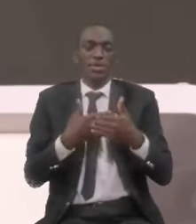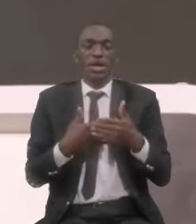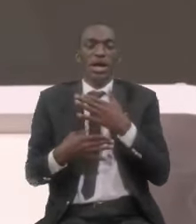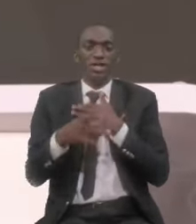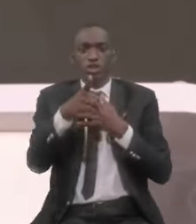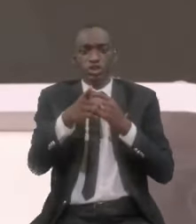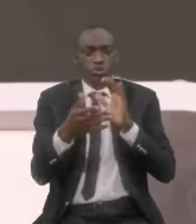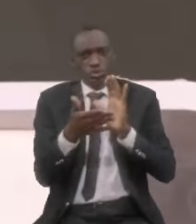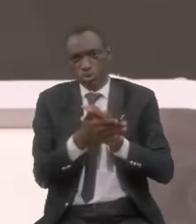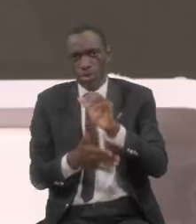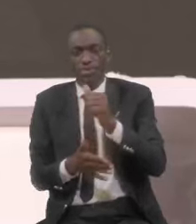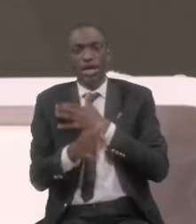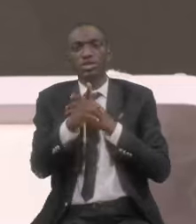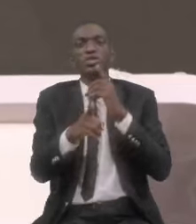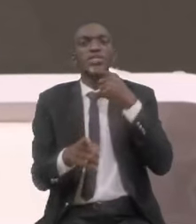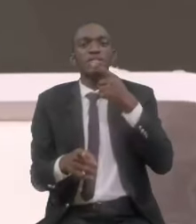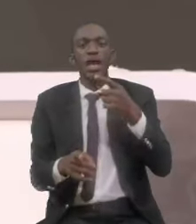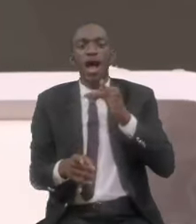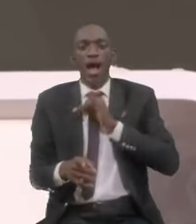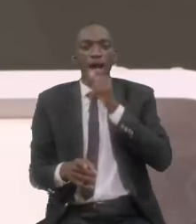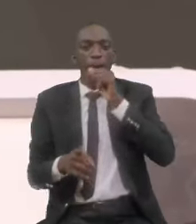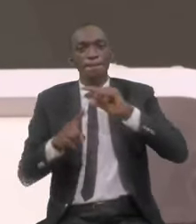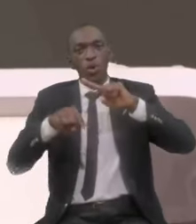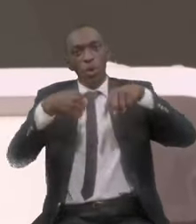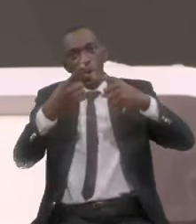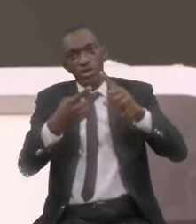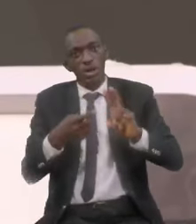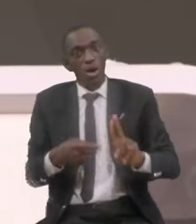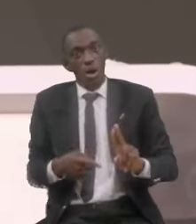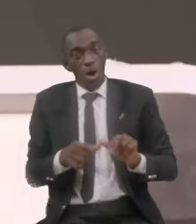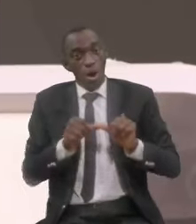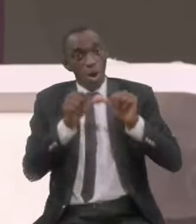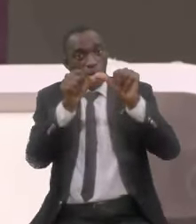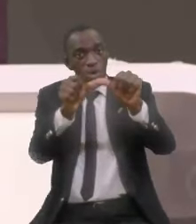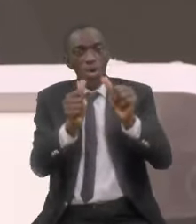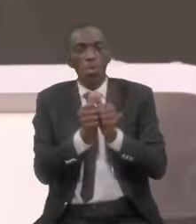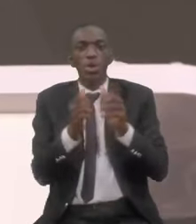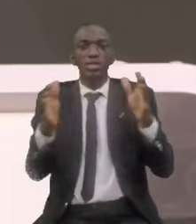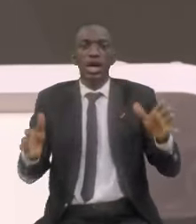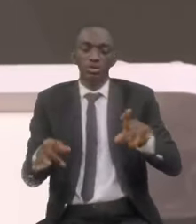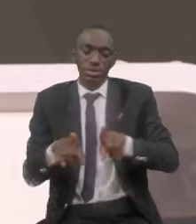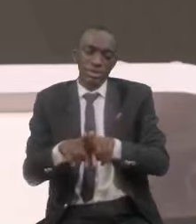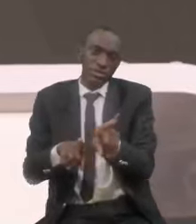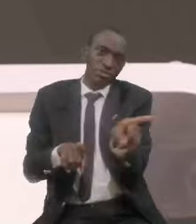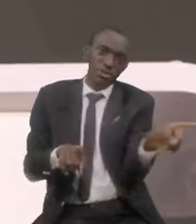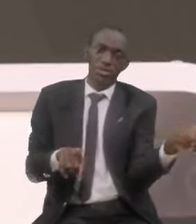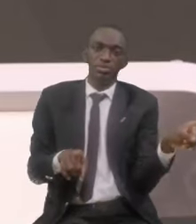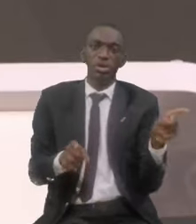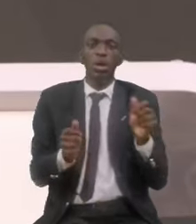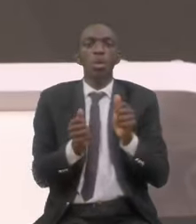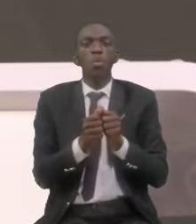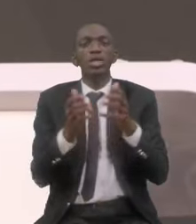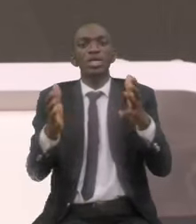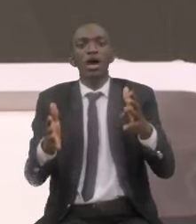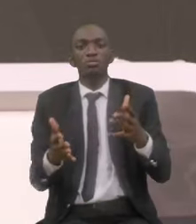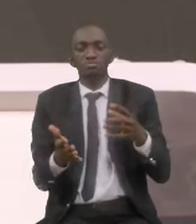Et tu te dis, je vais avancer sans dévier et